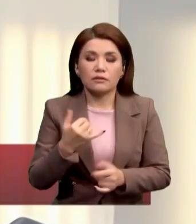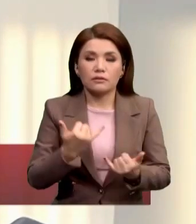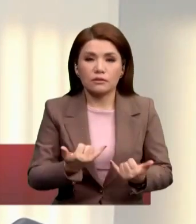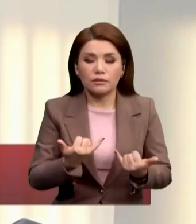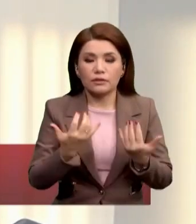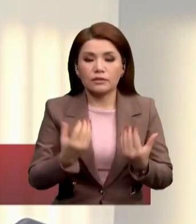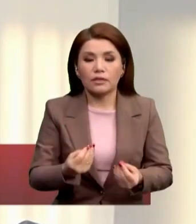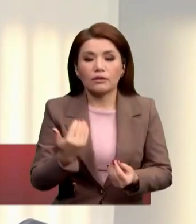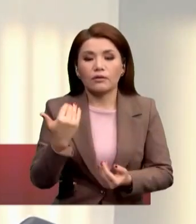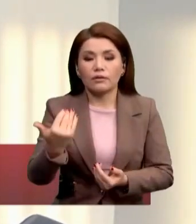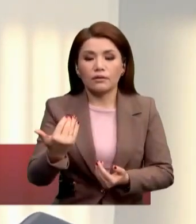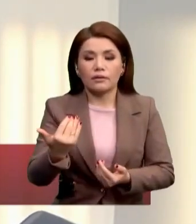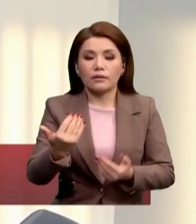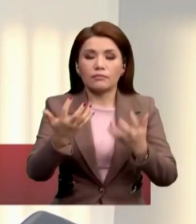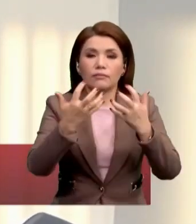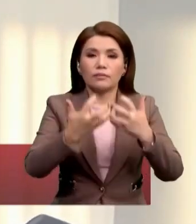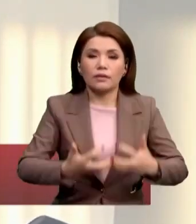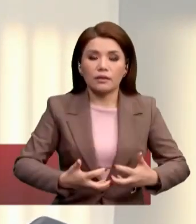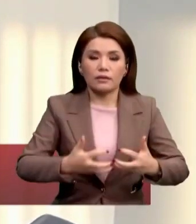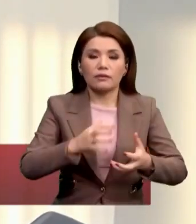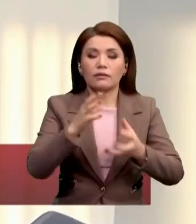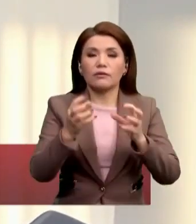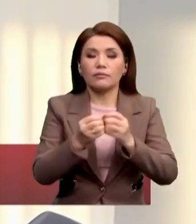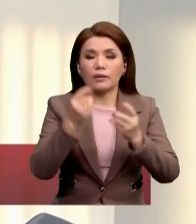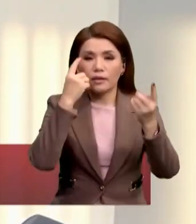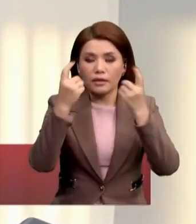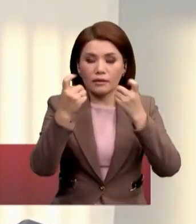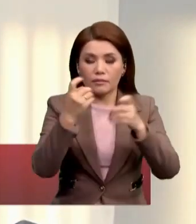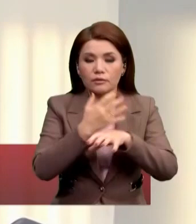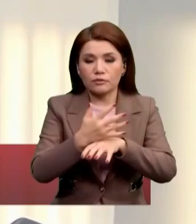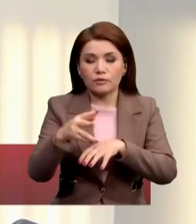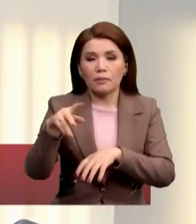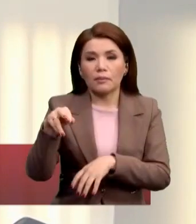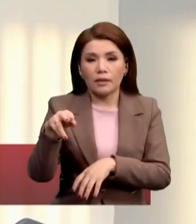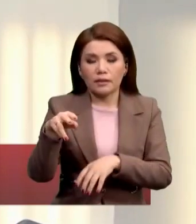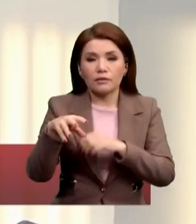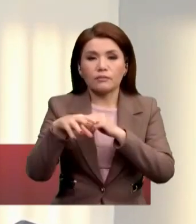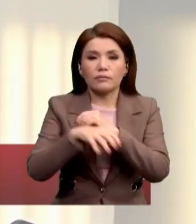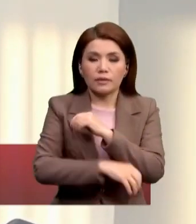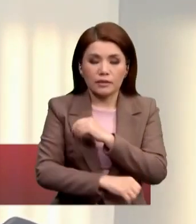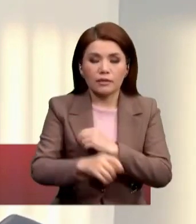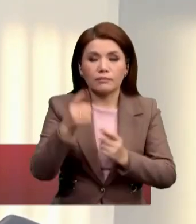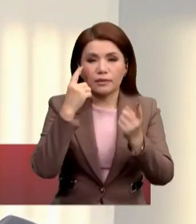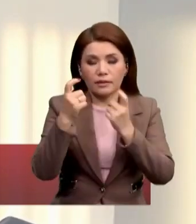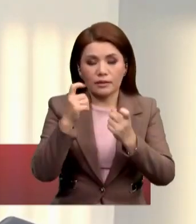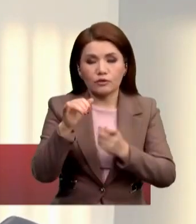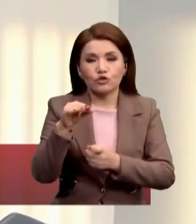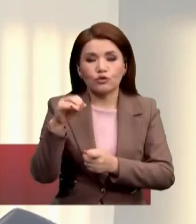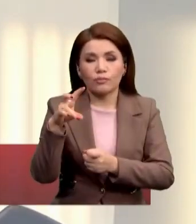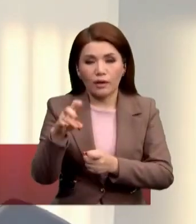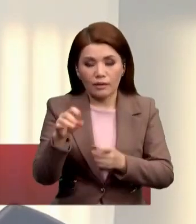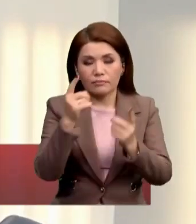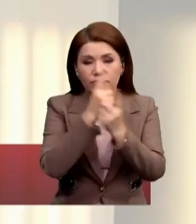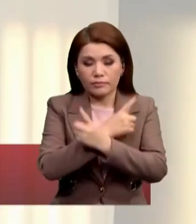таңда оның саны бойынша ақпаратты осы жұманың соңына дейін ақпаратты жолдайды. Қанша